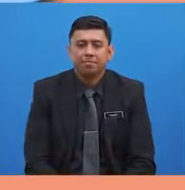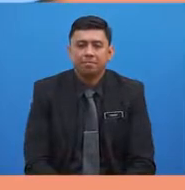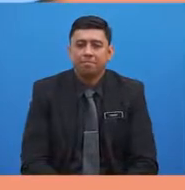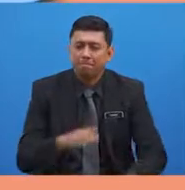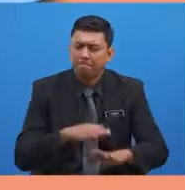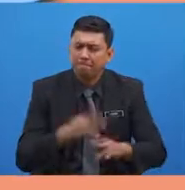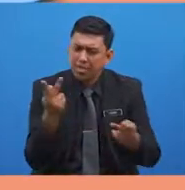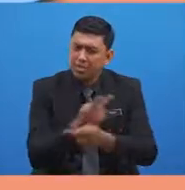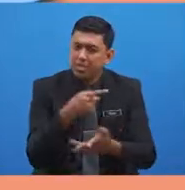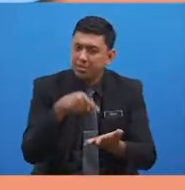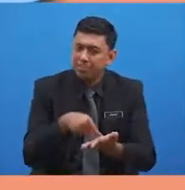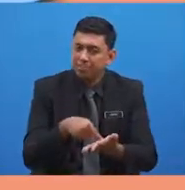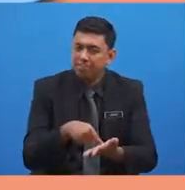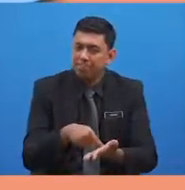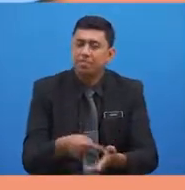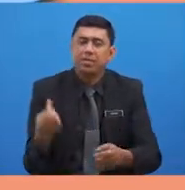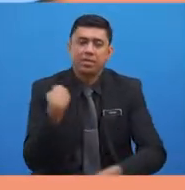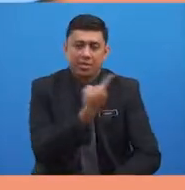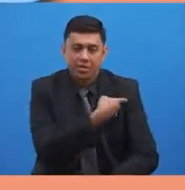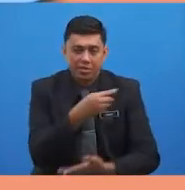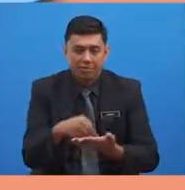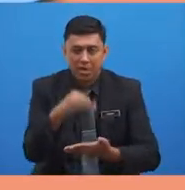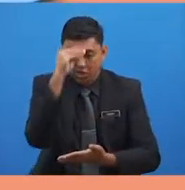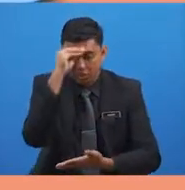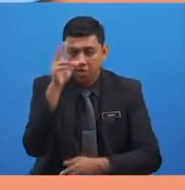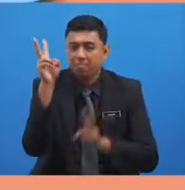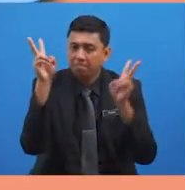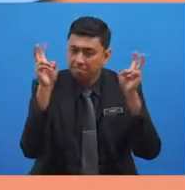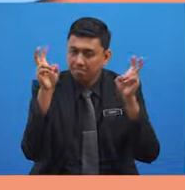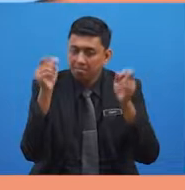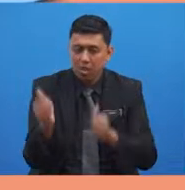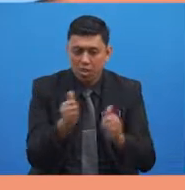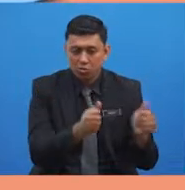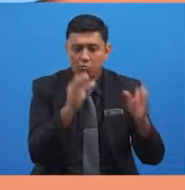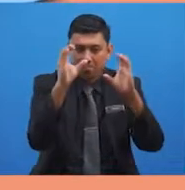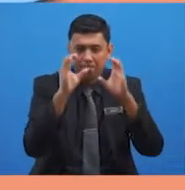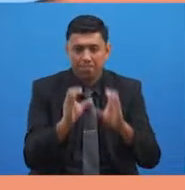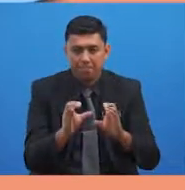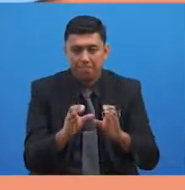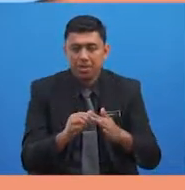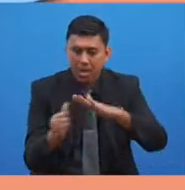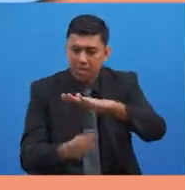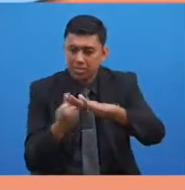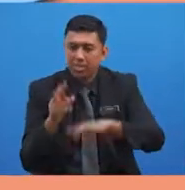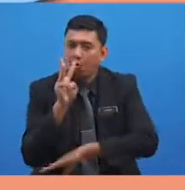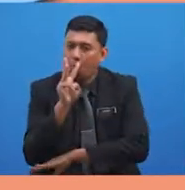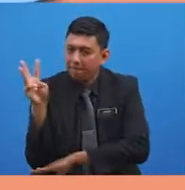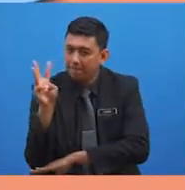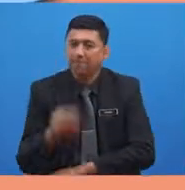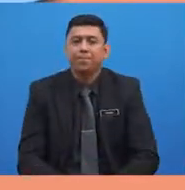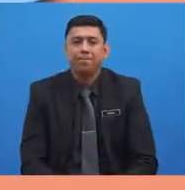Pada episod kali ini, kita akan belajar satu topik dalam pengaturcaraan berasaskan web,